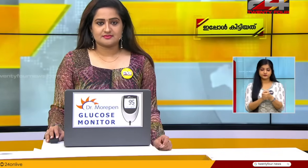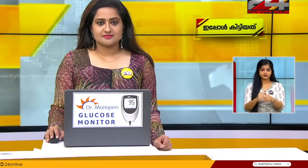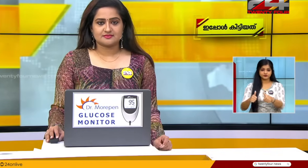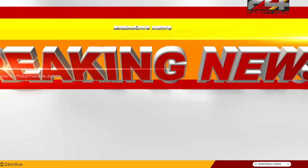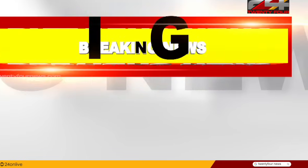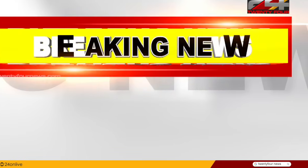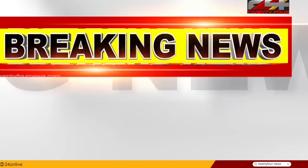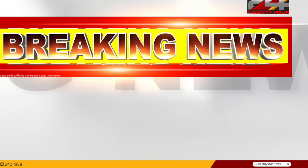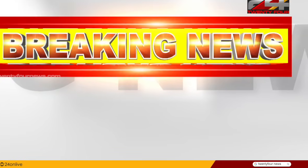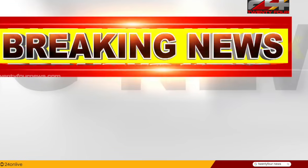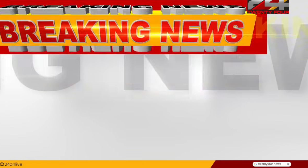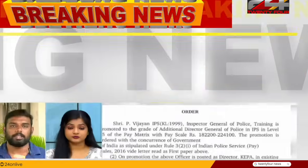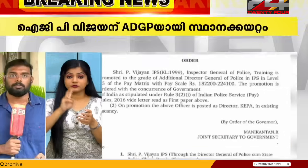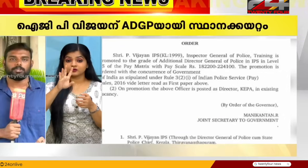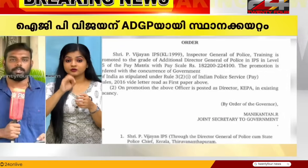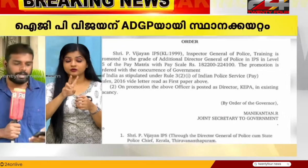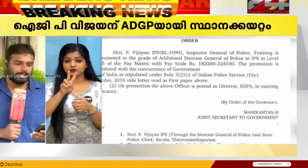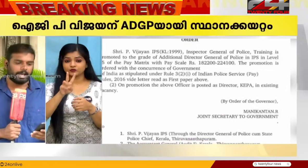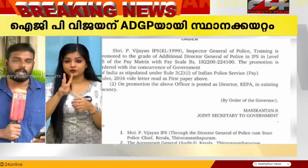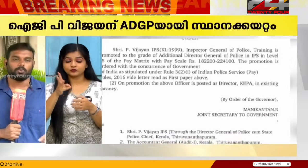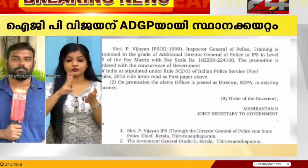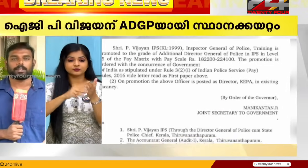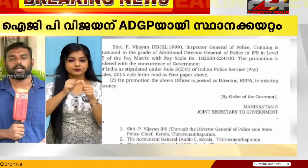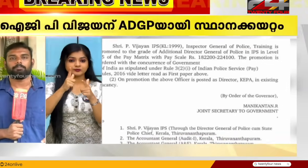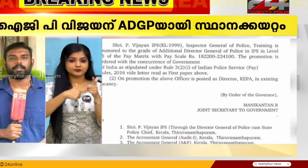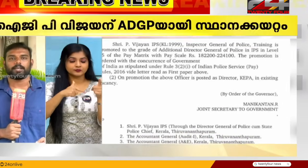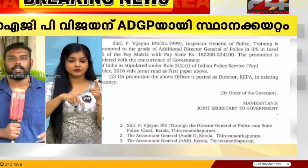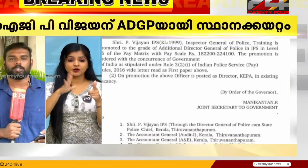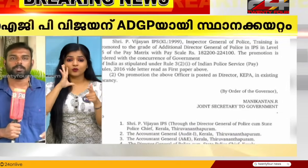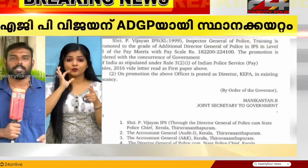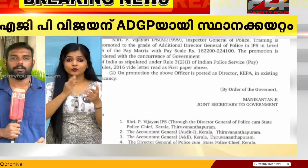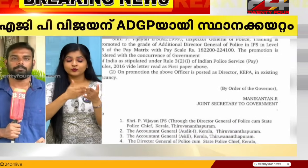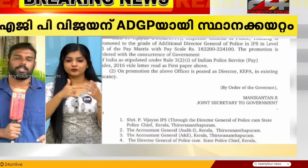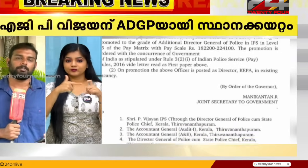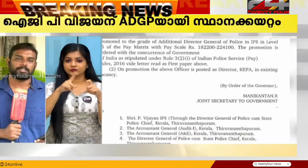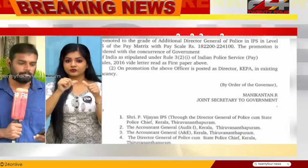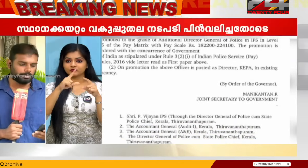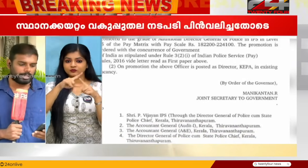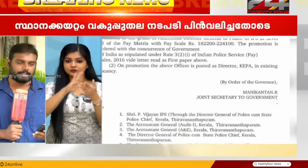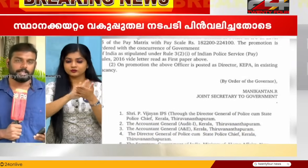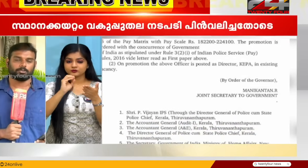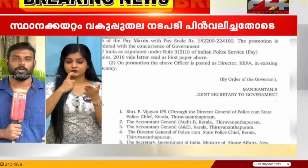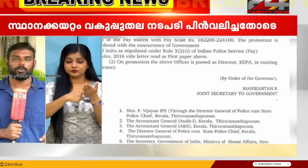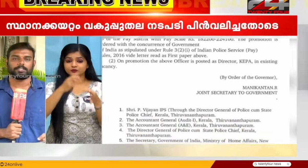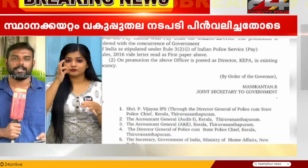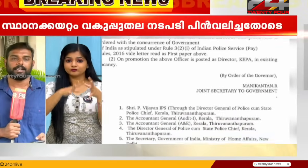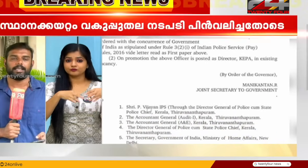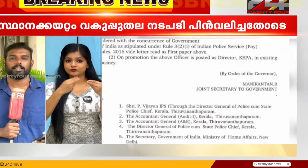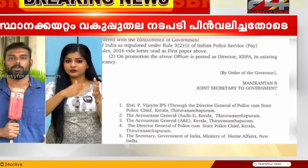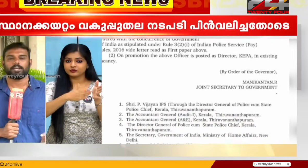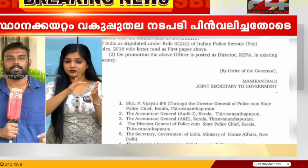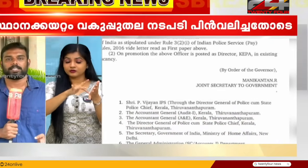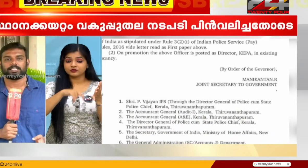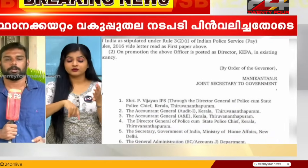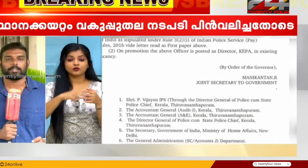പ്രവിത, എന്തായാലും 2023 മെയ്യിലായിരുന്നു പ്രധാനപ്പെട്ട എലത്തൂർ തീവെപ്പ് സംഭവം നടന്നത്. കോഴിക്കോട് ജില്ലയിലെ എലത്തൂർ